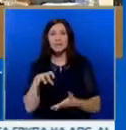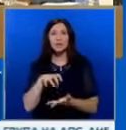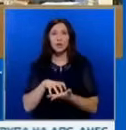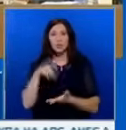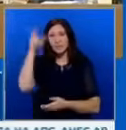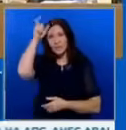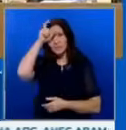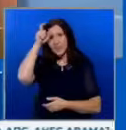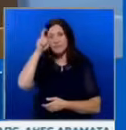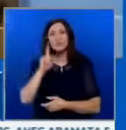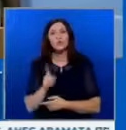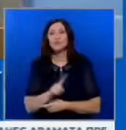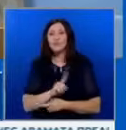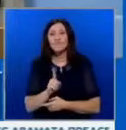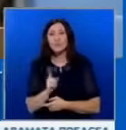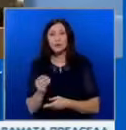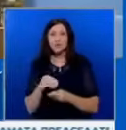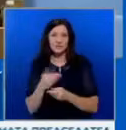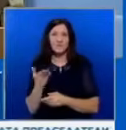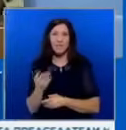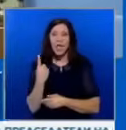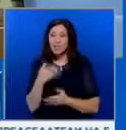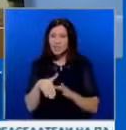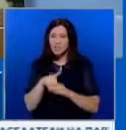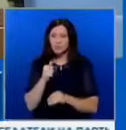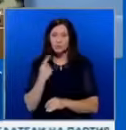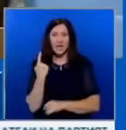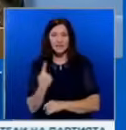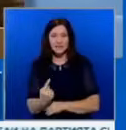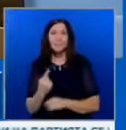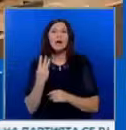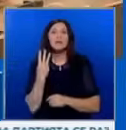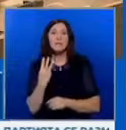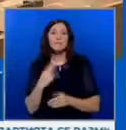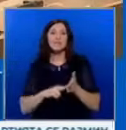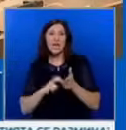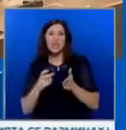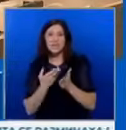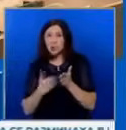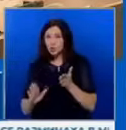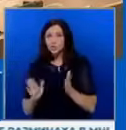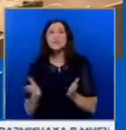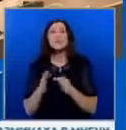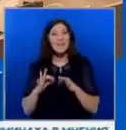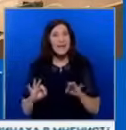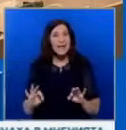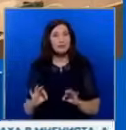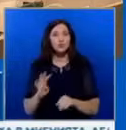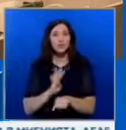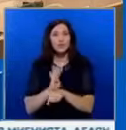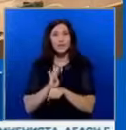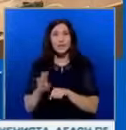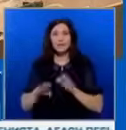на ДПС, които не са в нея. Един напусна сам, 3 са изключени. Стана ясно обаче, че